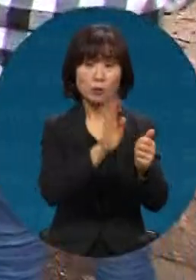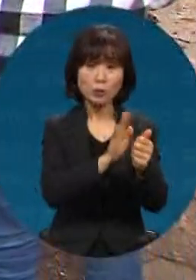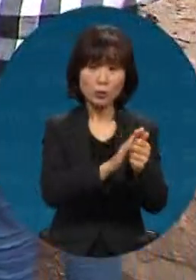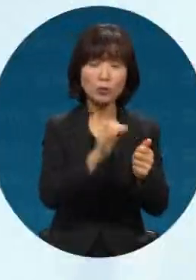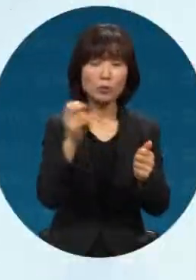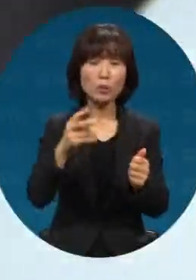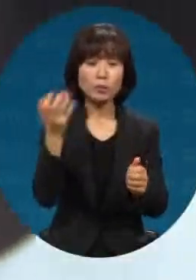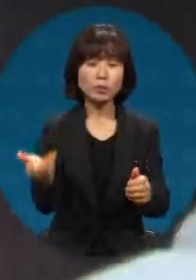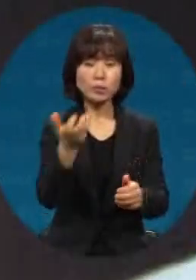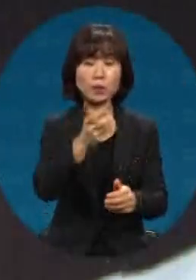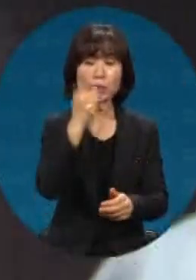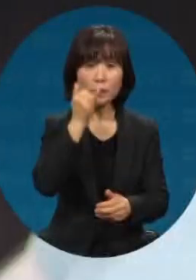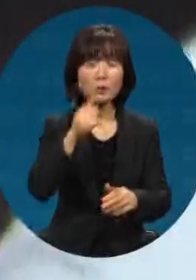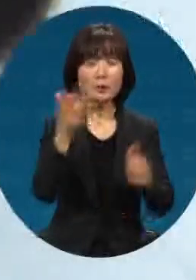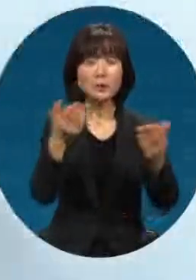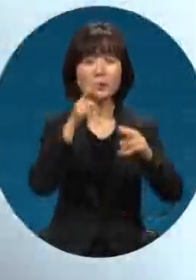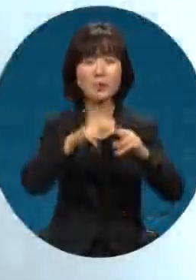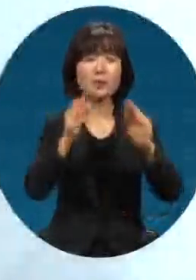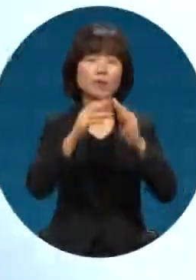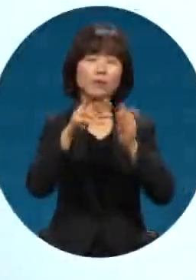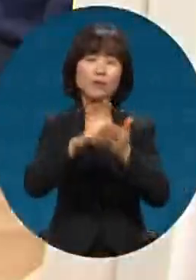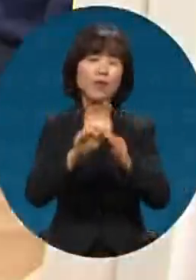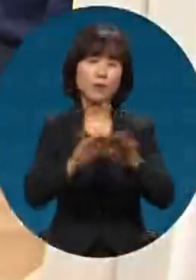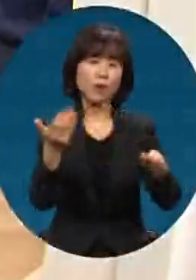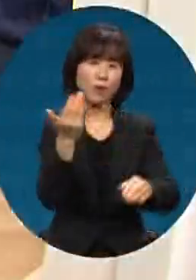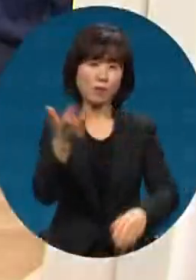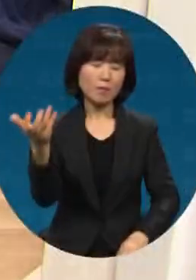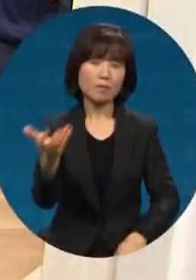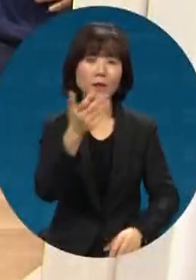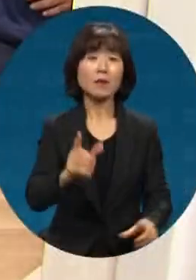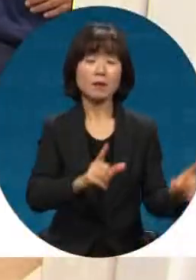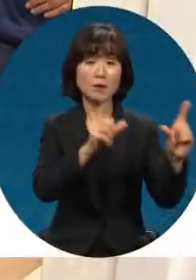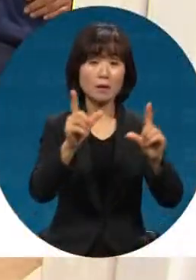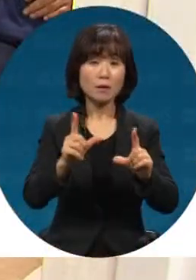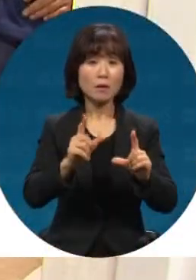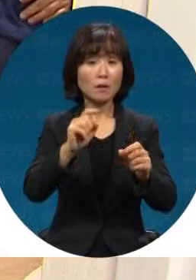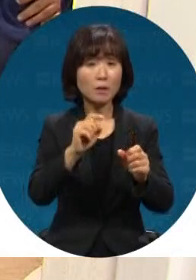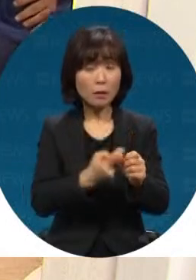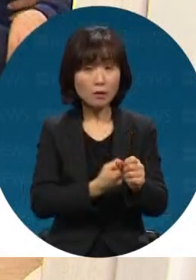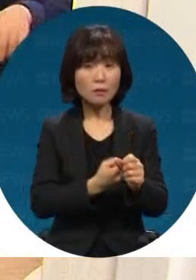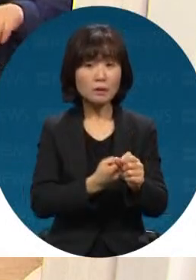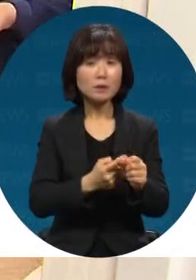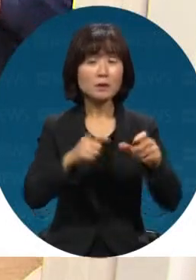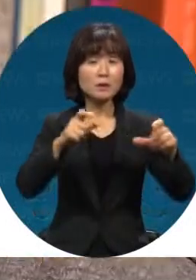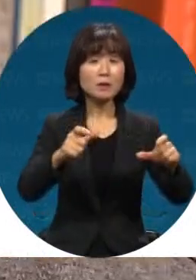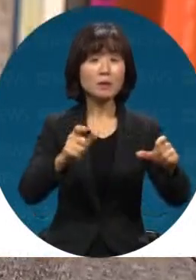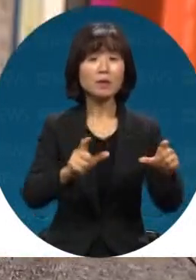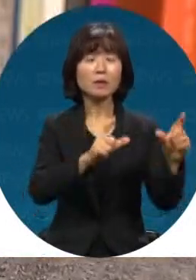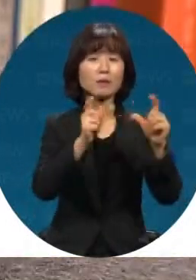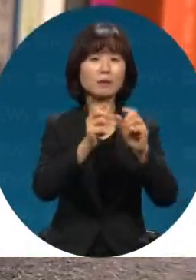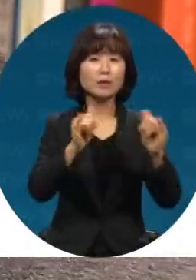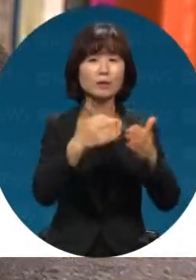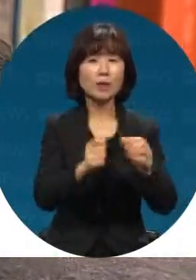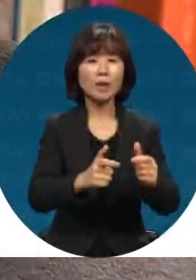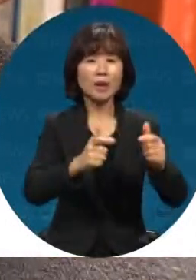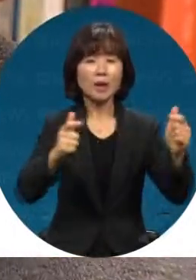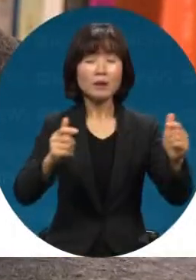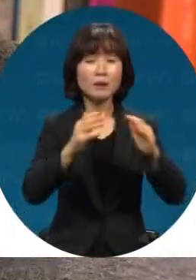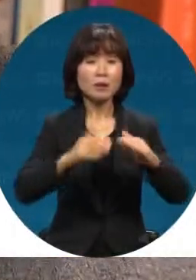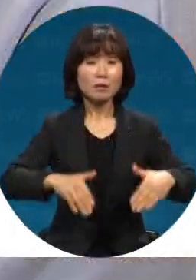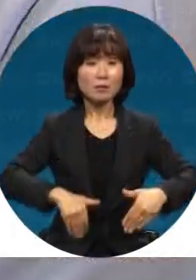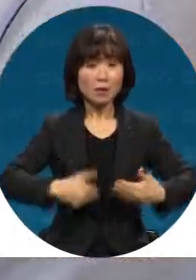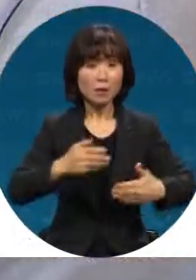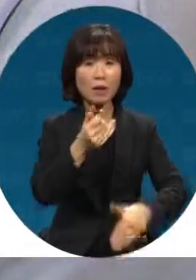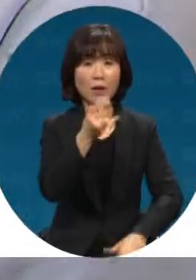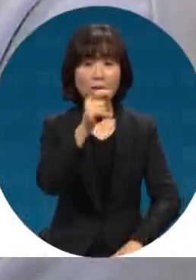주거 문제까지 해결해 줬기 때문입니다이 같은 노력의 지역 정주인구 돈으로 전남 해남군의 백명